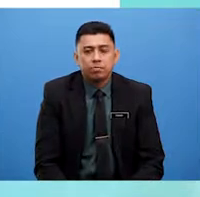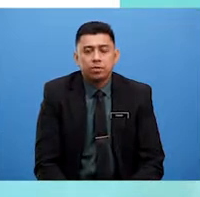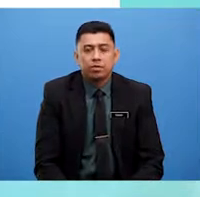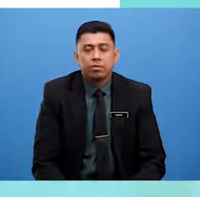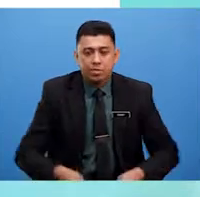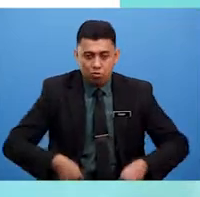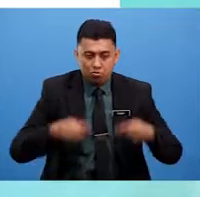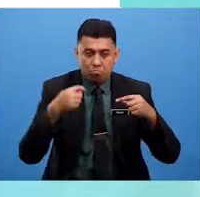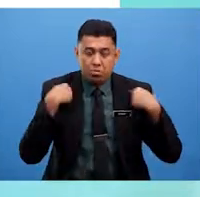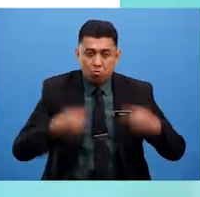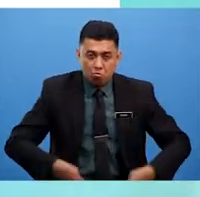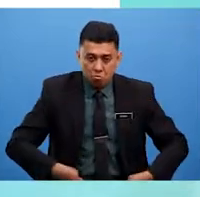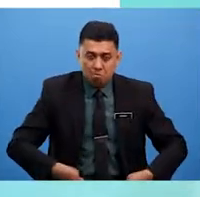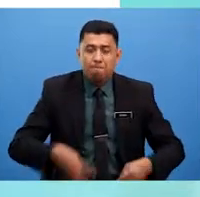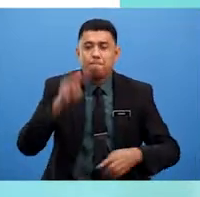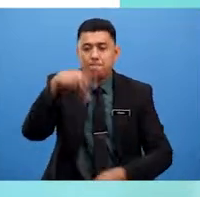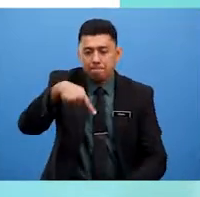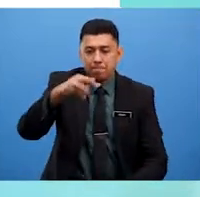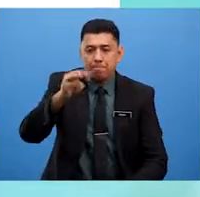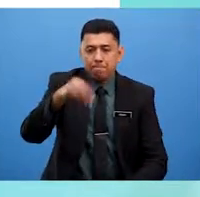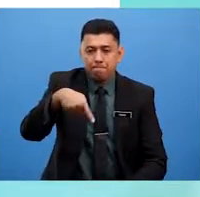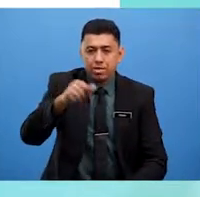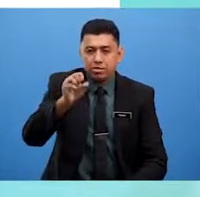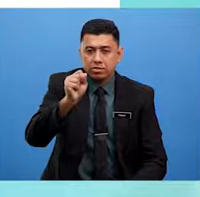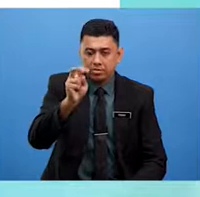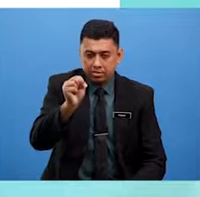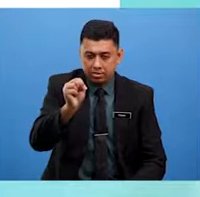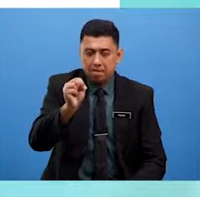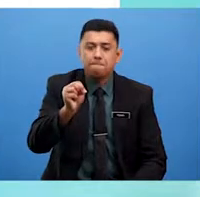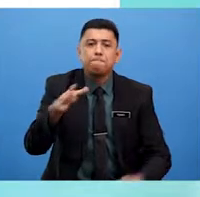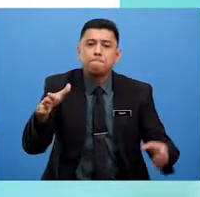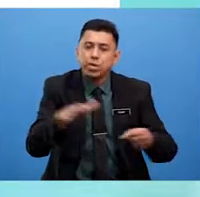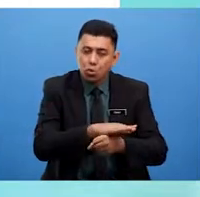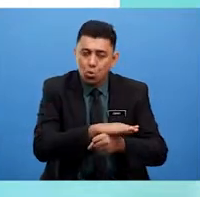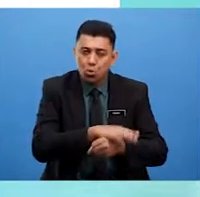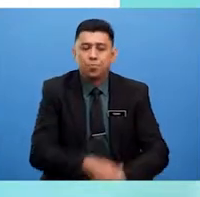Tubuh akan mendapat pampasan penuh diikuti superkompensasi.